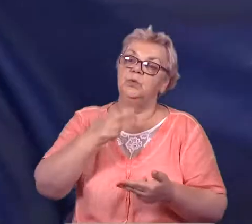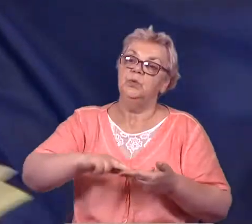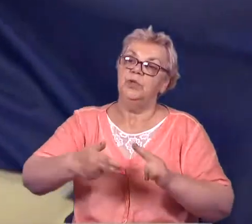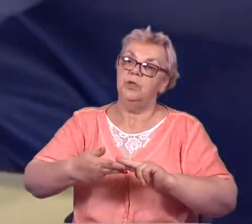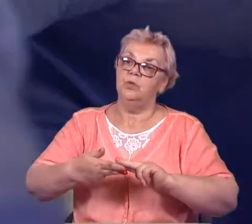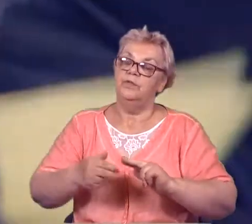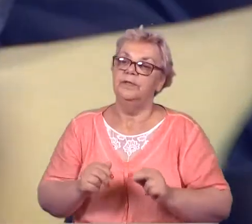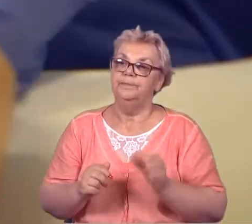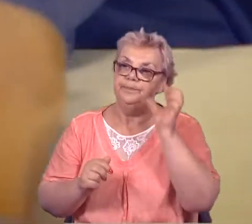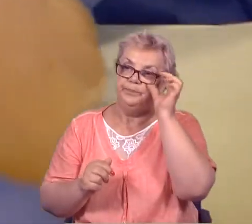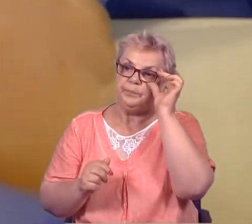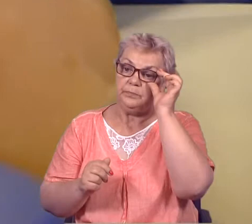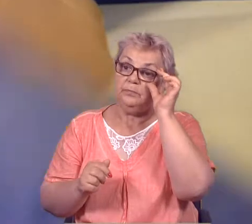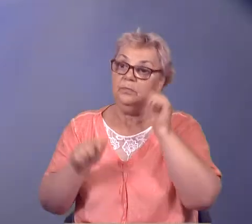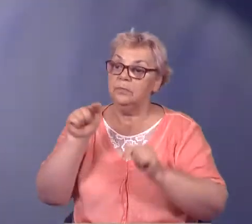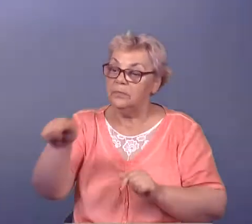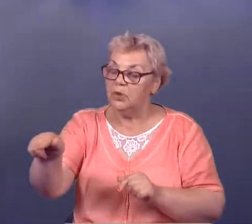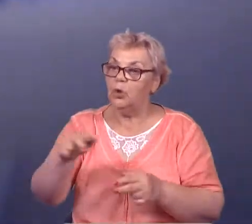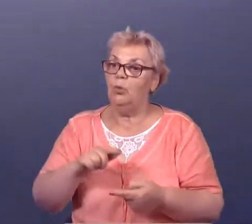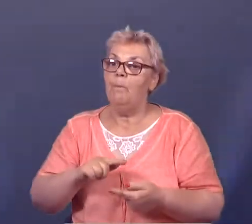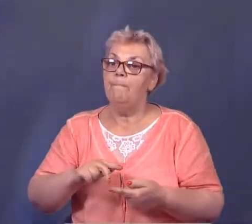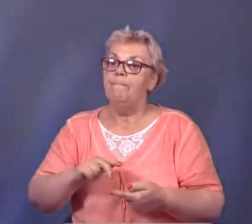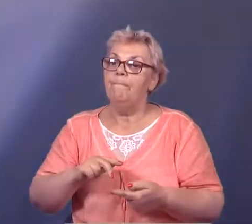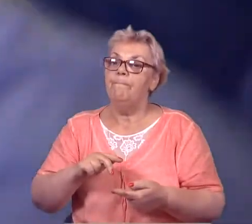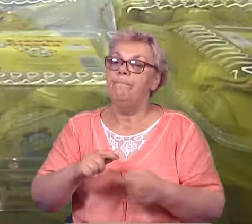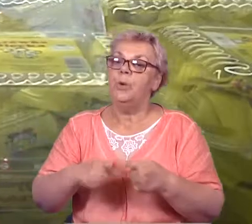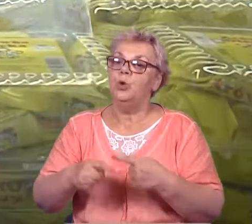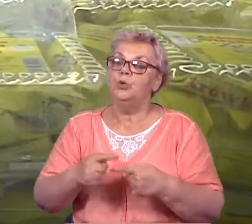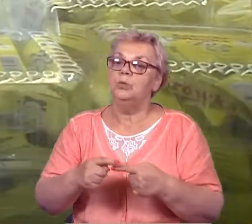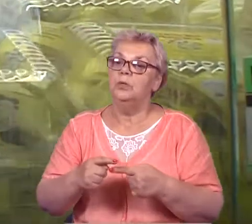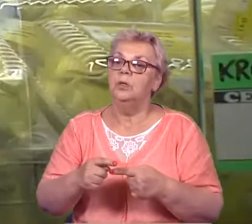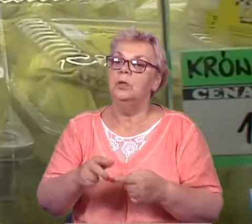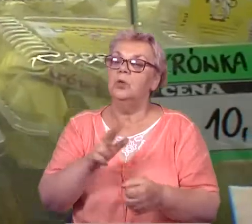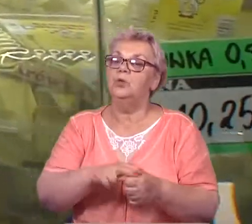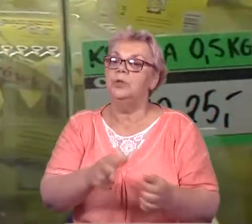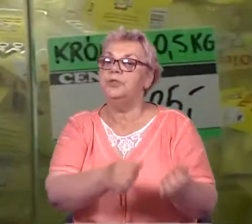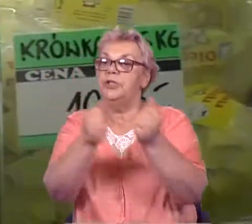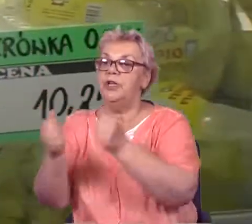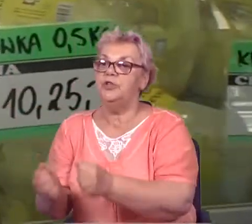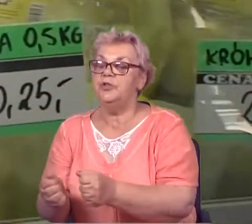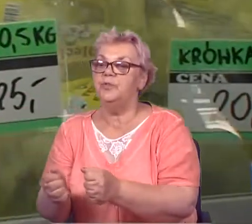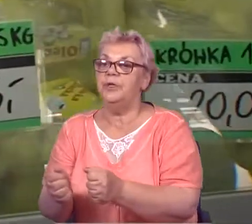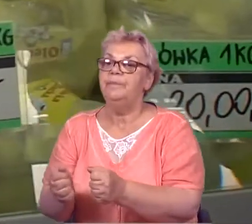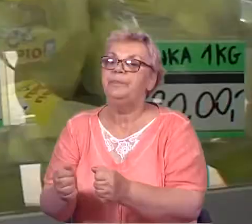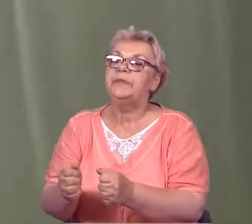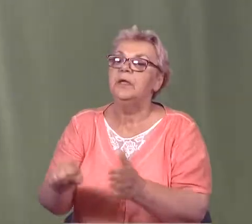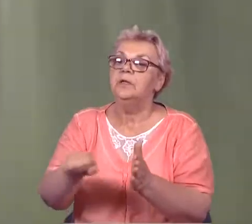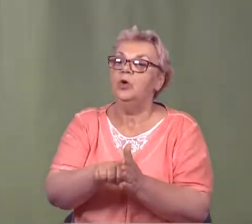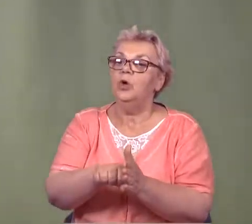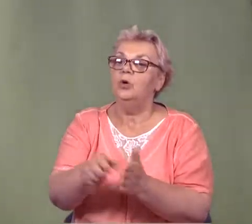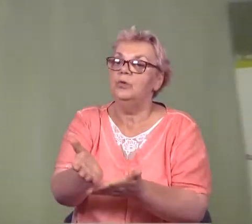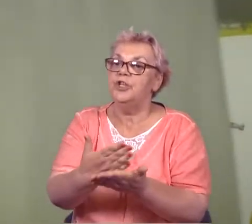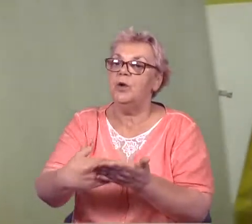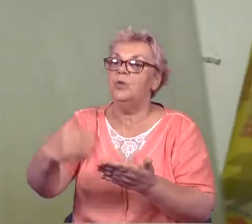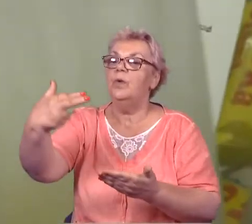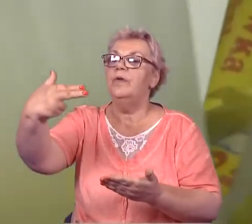Jest to produkt, który w tej chwili przenieśliśmy z półki ze słodyczami do produktów nabiałowych, żeby klienci mogli